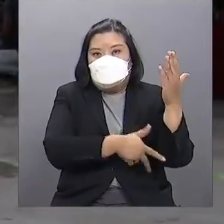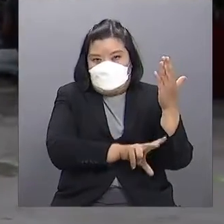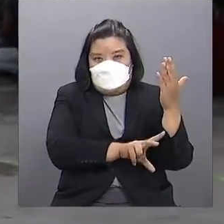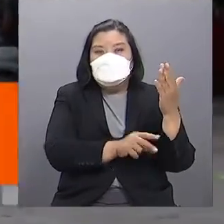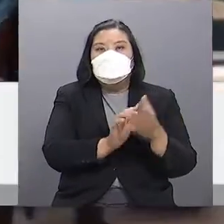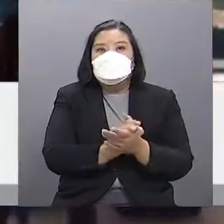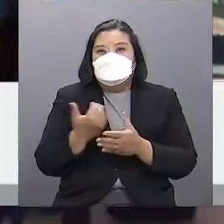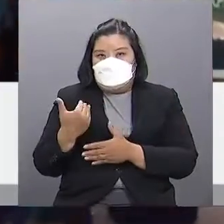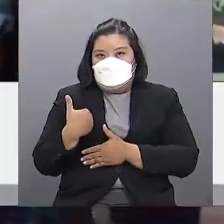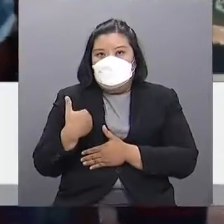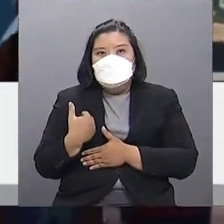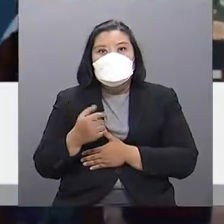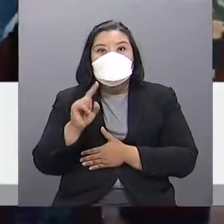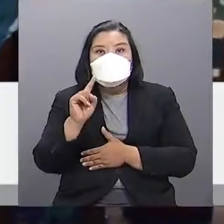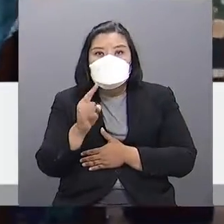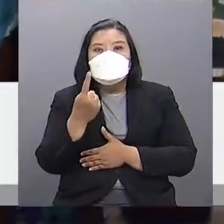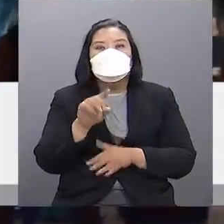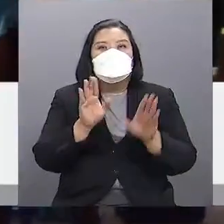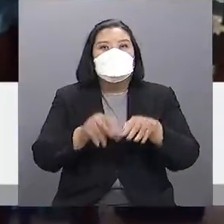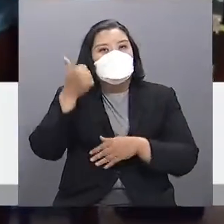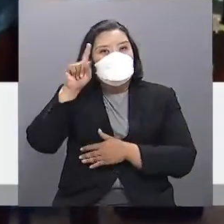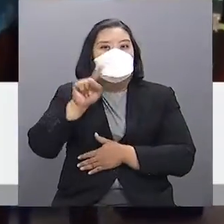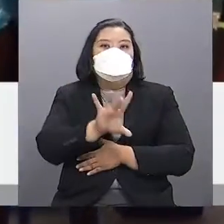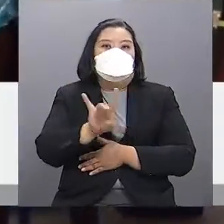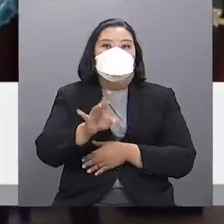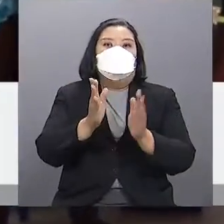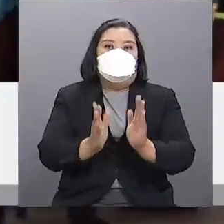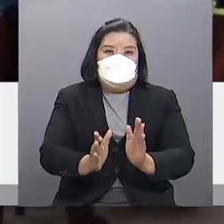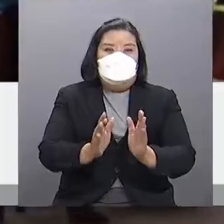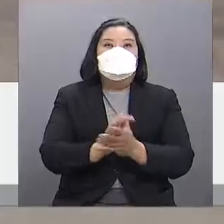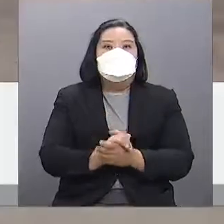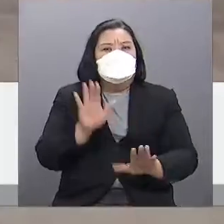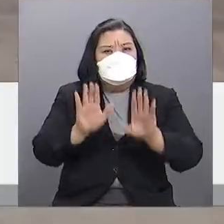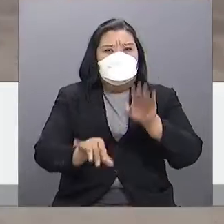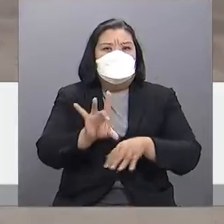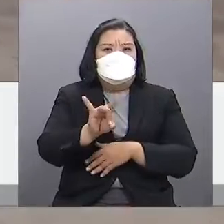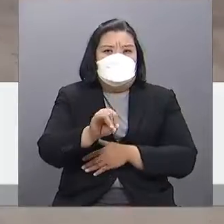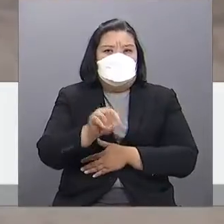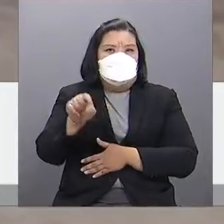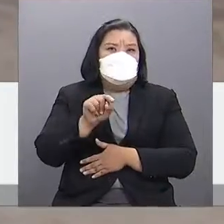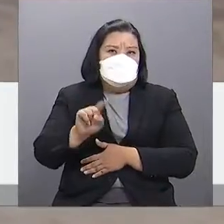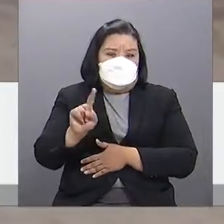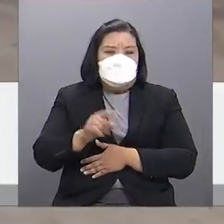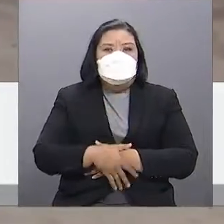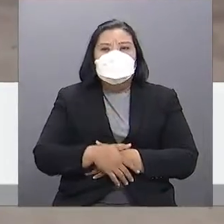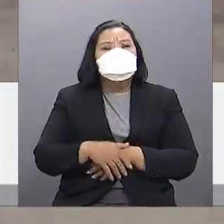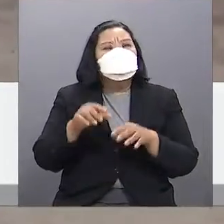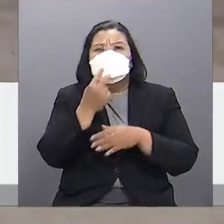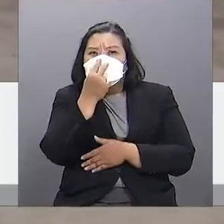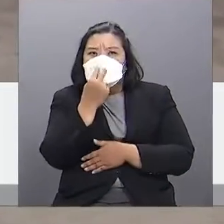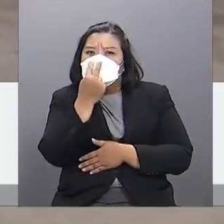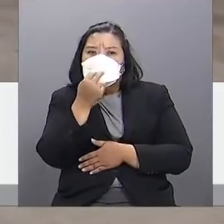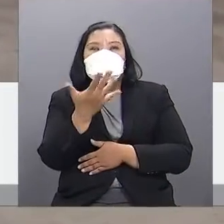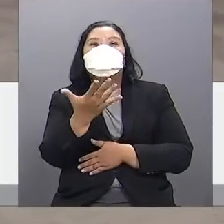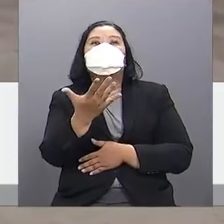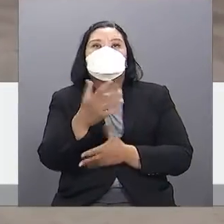ใหม่สูงกว่า100คนต่อวันนะคะแต่ว่าส่วนใหญ่180เป็นกลุ่มผู้ป่วยสีเขียวไม่แสดงอาการเนื่องจากได้รับวัคซีน